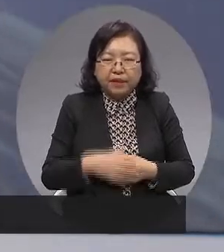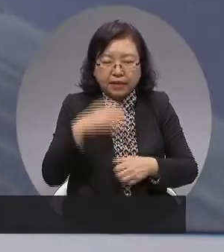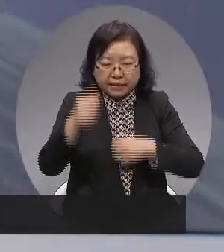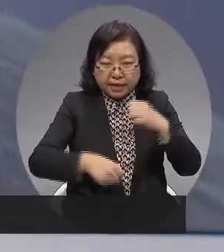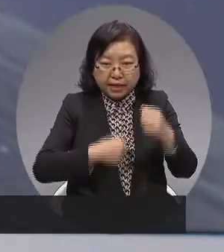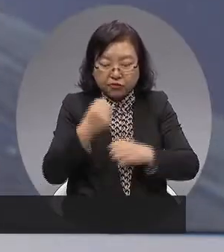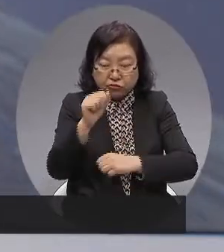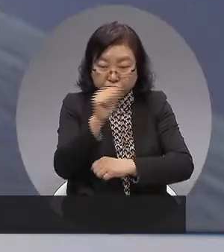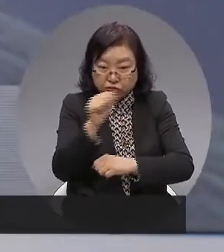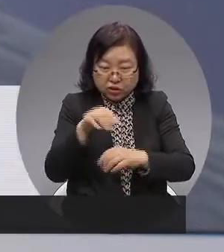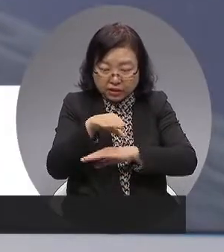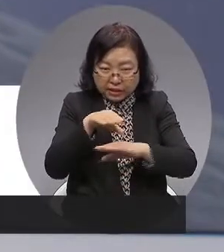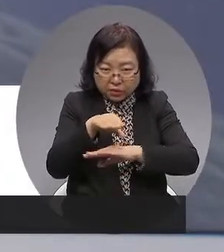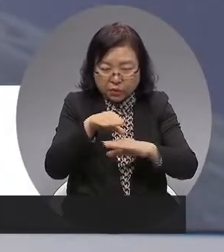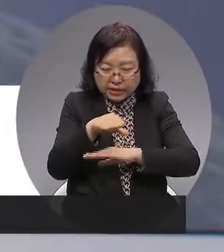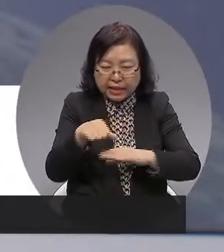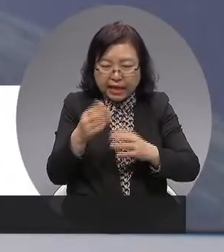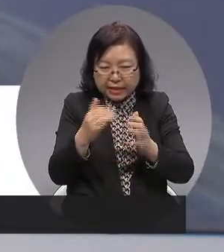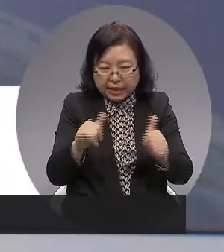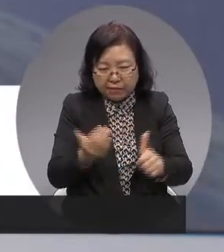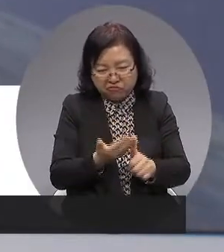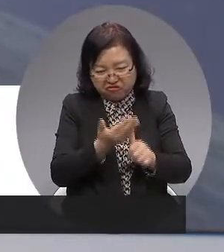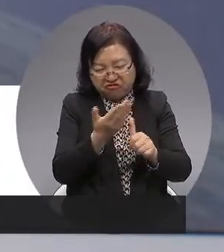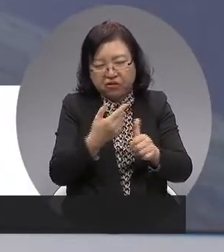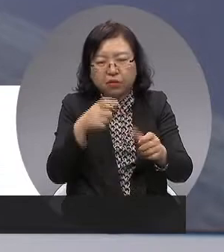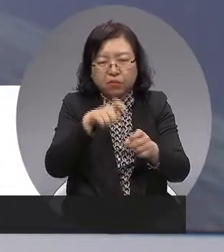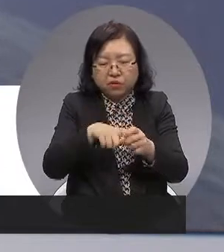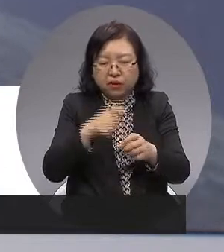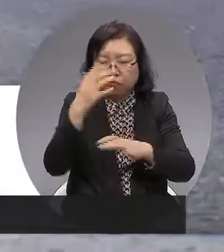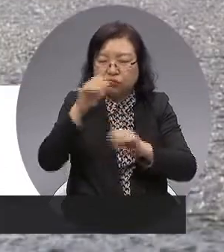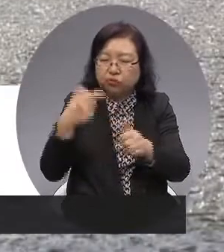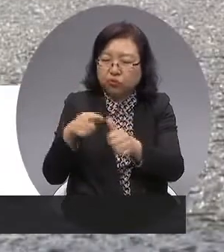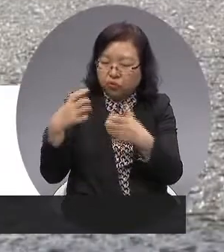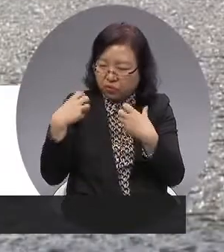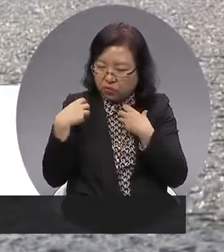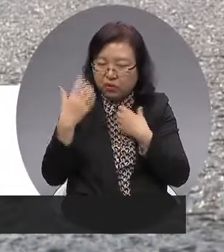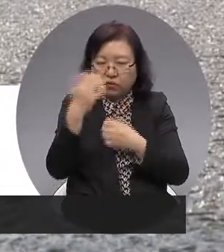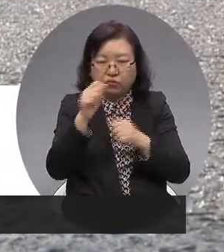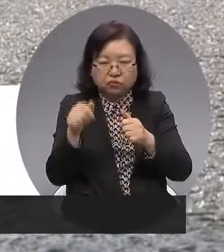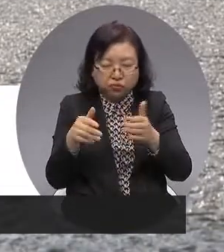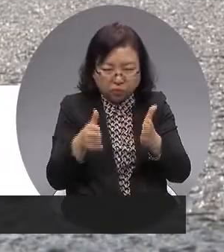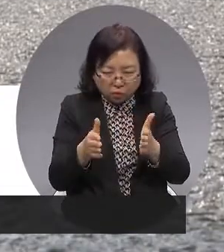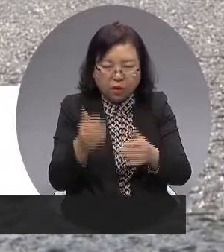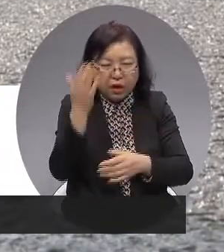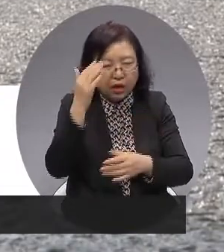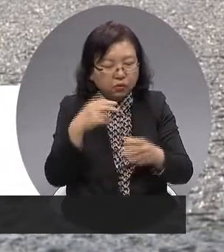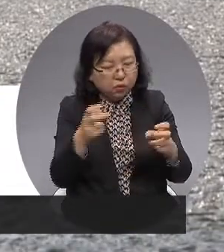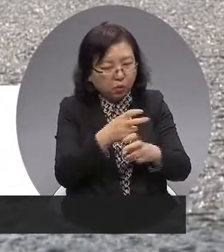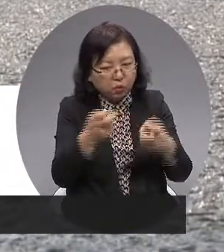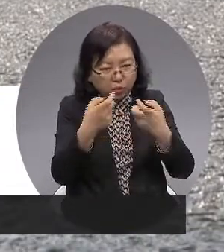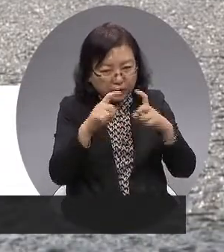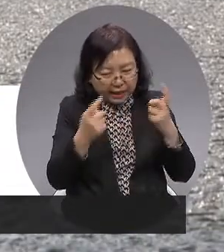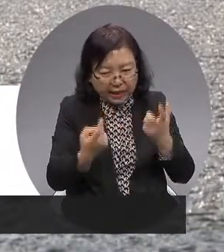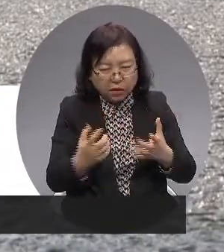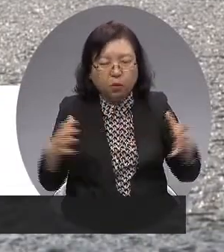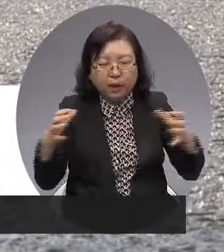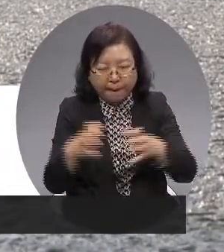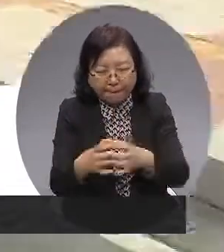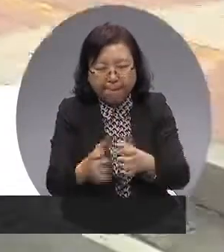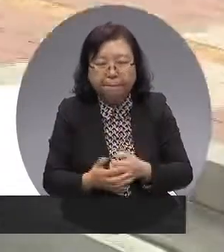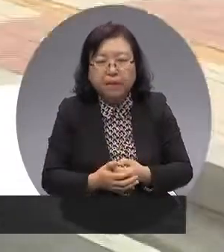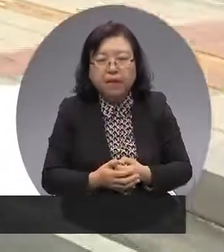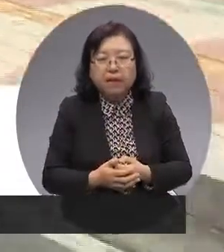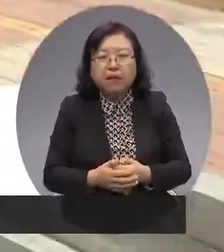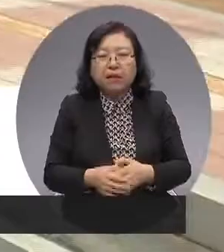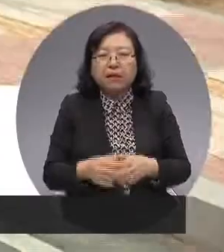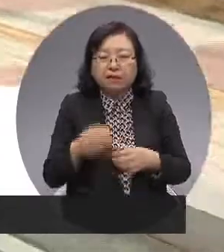자율주행 자동차 분야 인재 육성을 위해 충청북도 교육청과 충청북도, 한국교통대가 힘을 모읍니다.